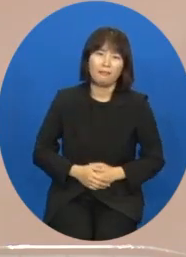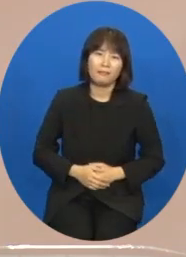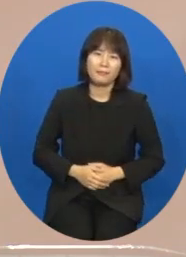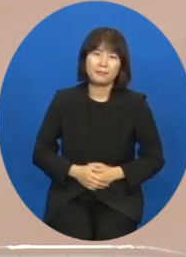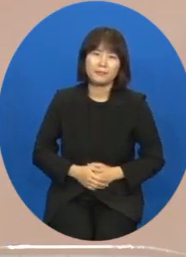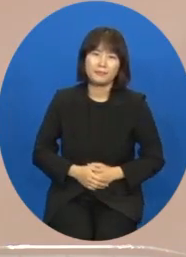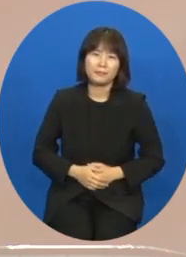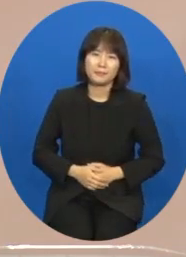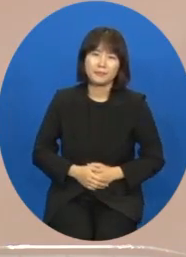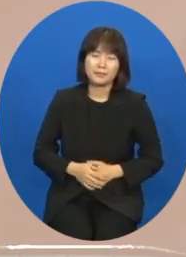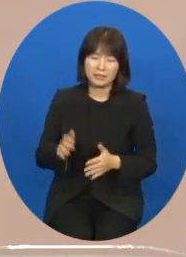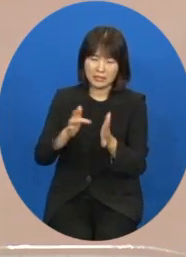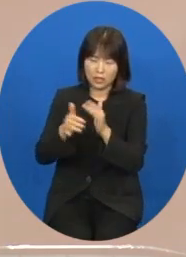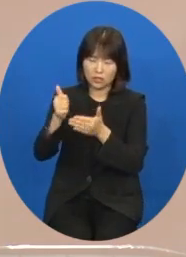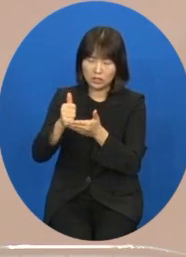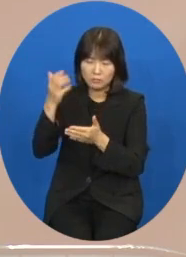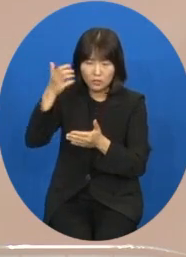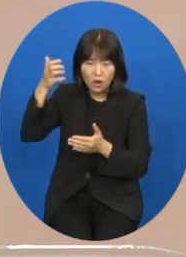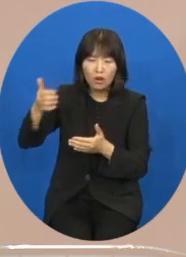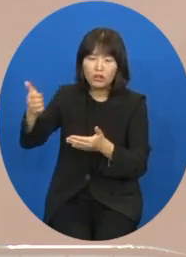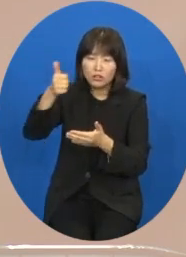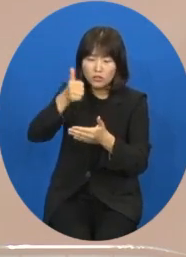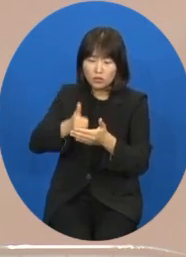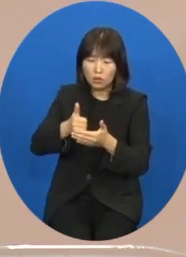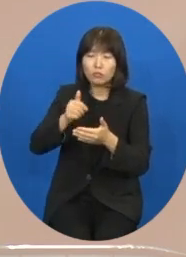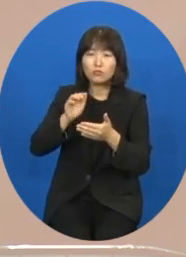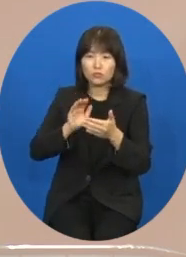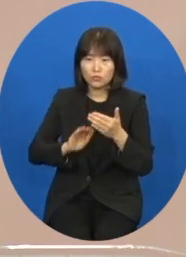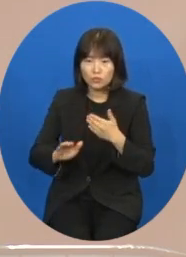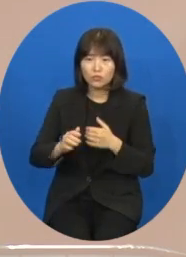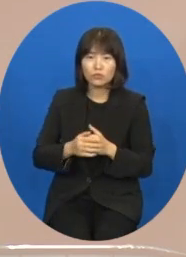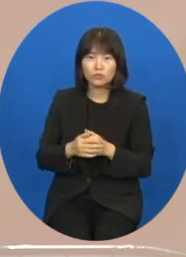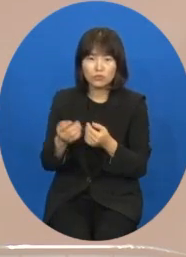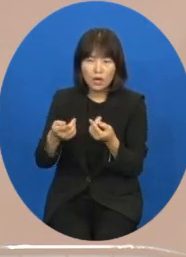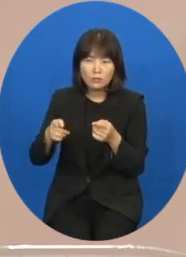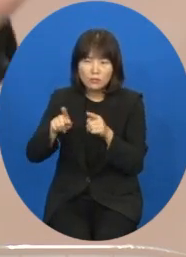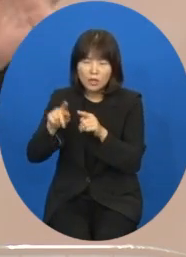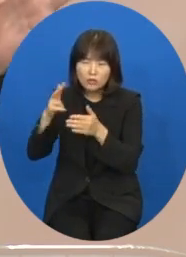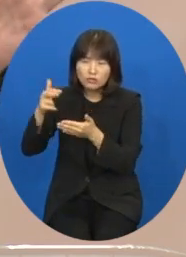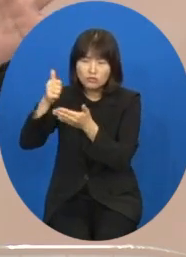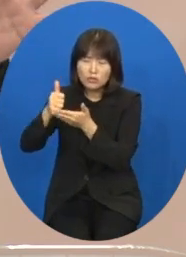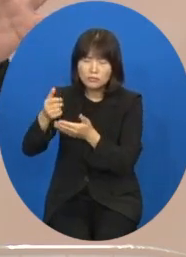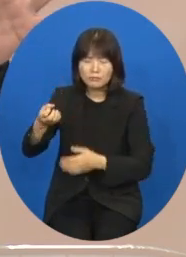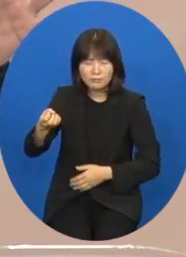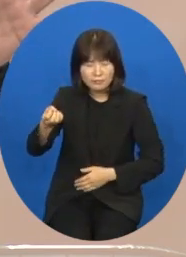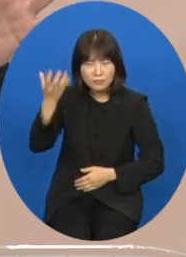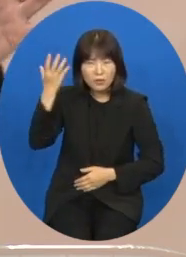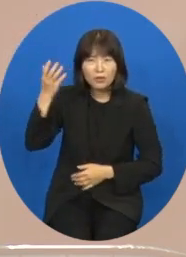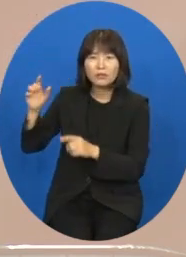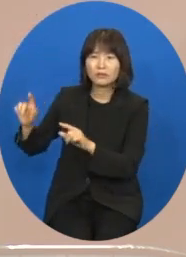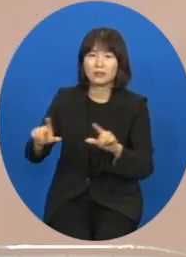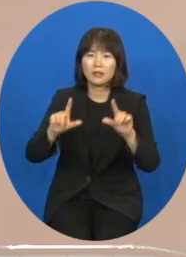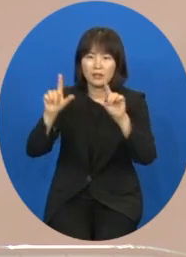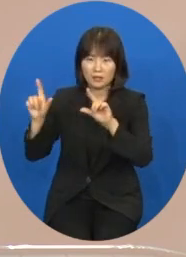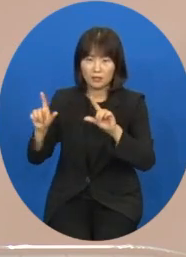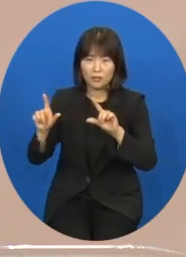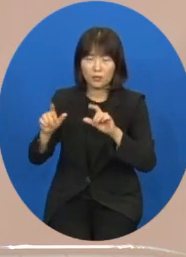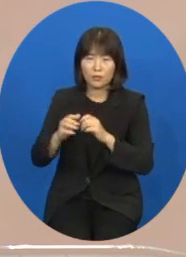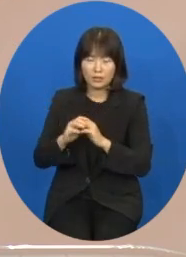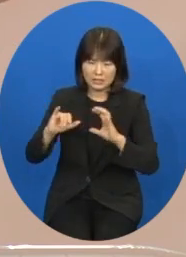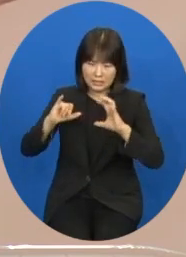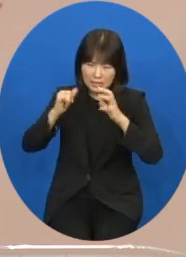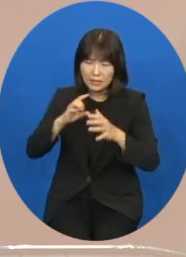지내시더라. 예수님을 영접하고도 함께 하시는 주님 잊어버리고 사는 그리고는